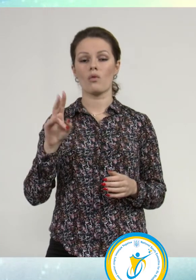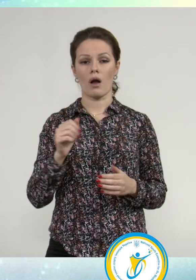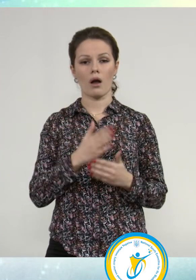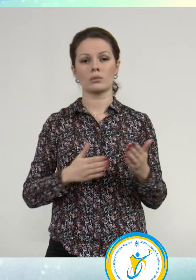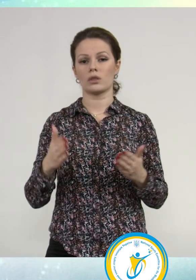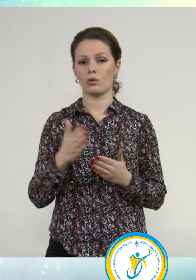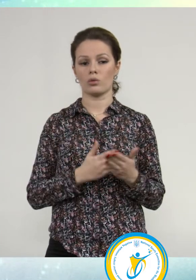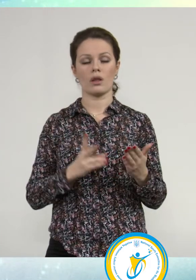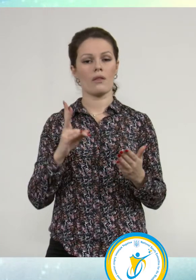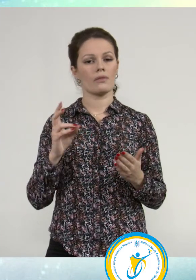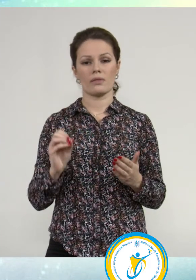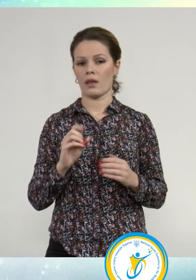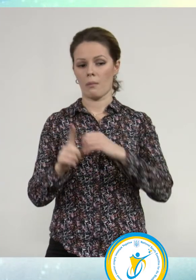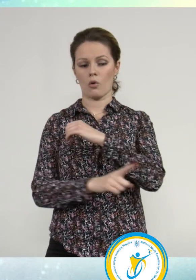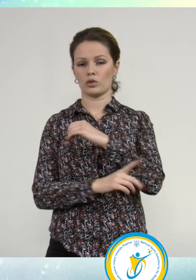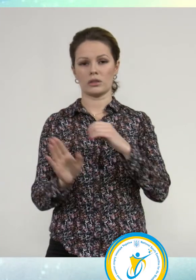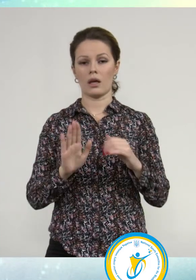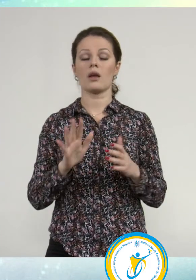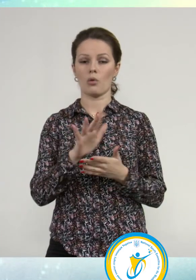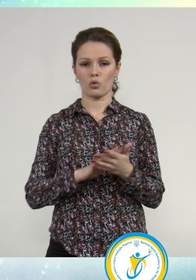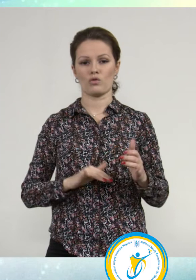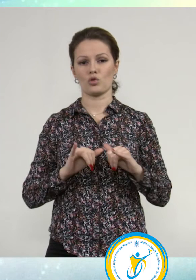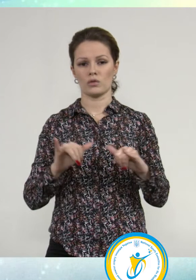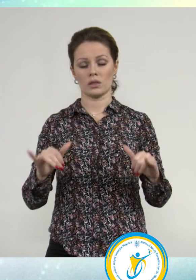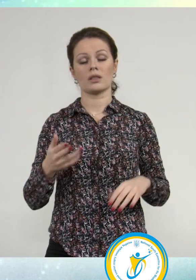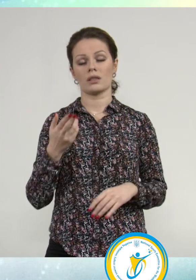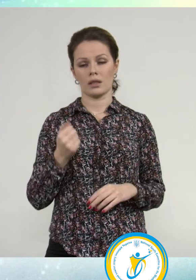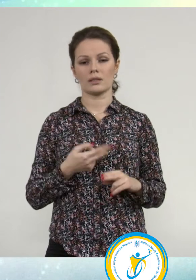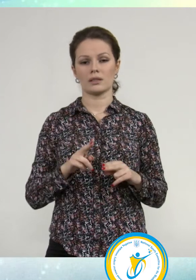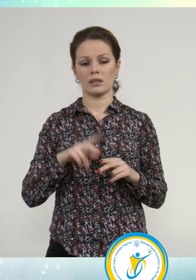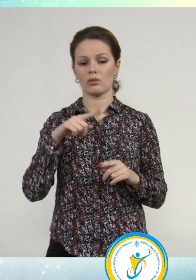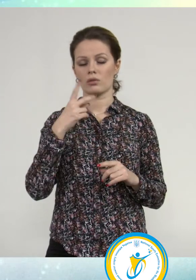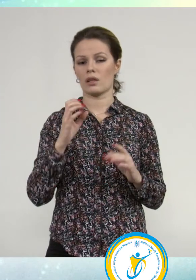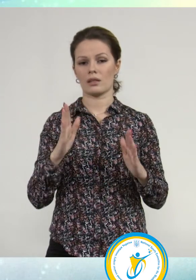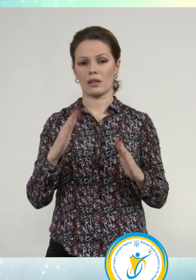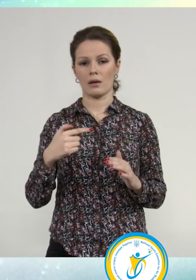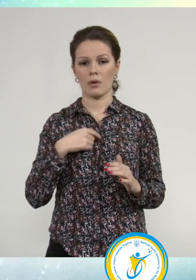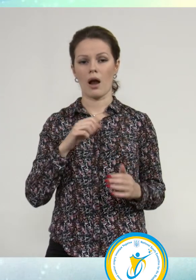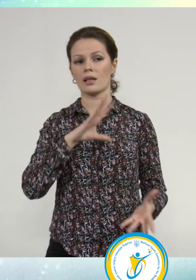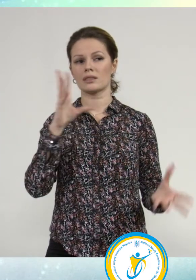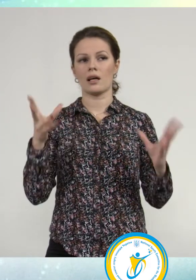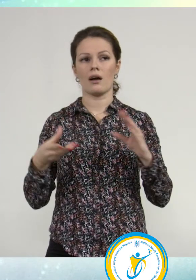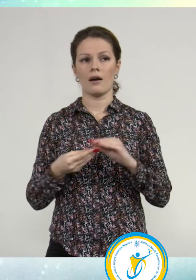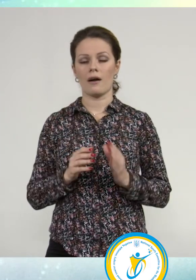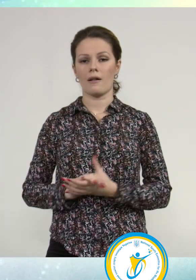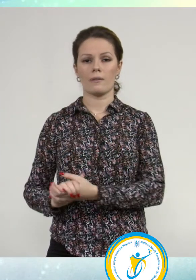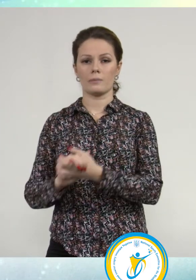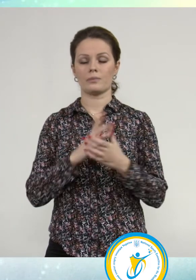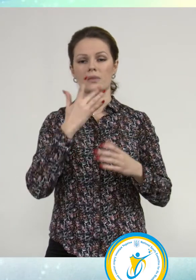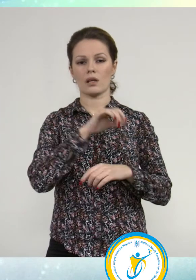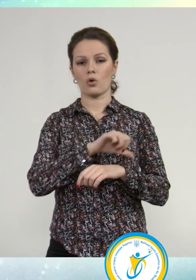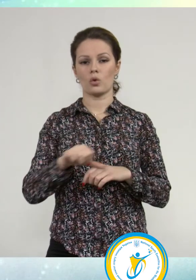а продовжує розвиватися. Так, це про це кажемо не тільки ми, а й загал закордонних спортсменів,